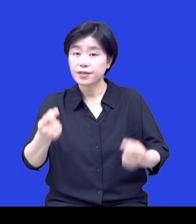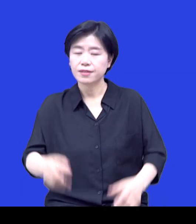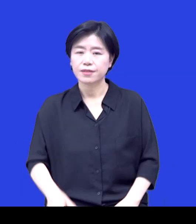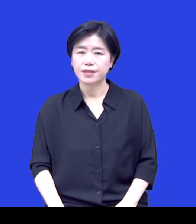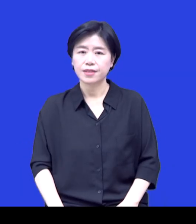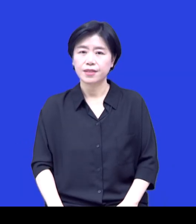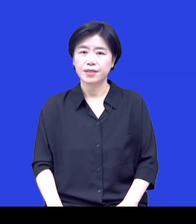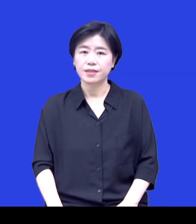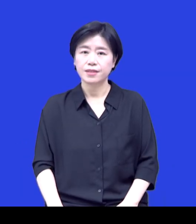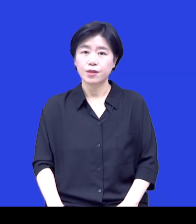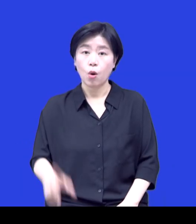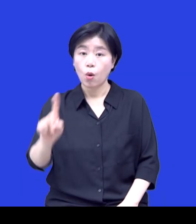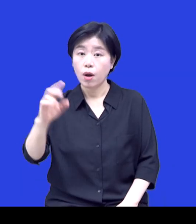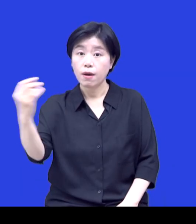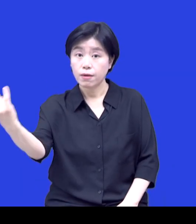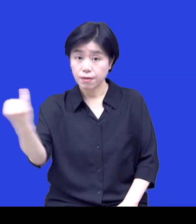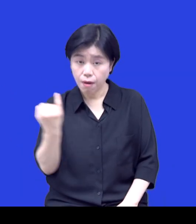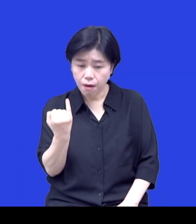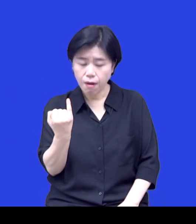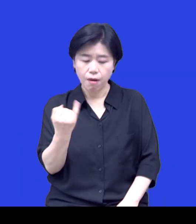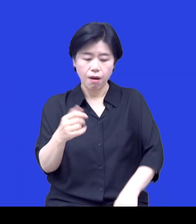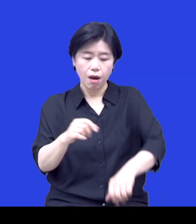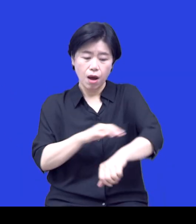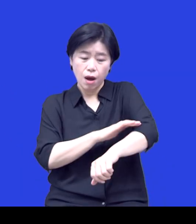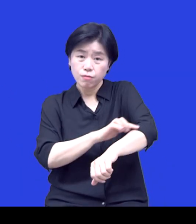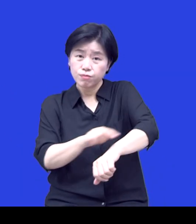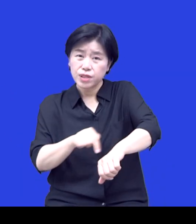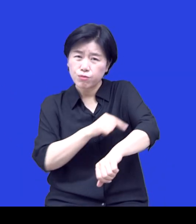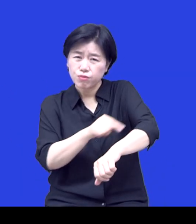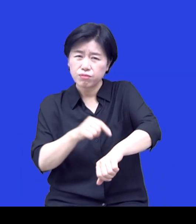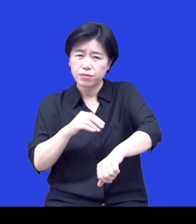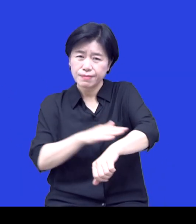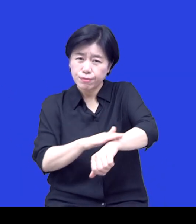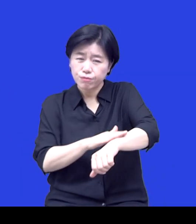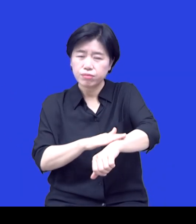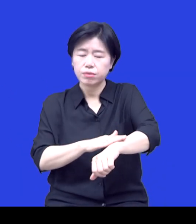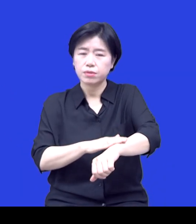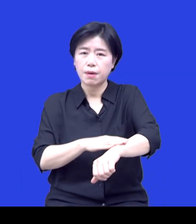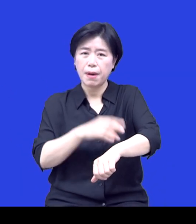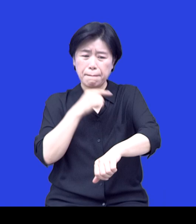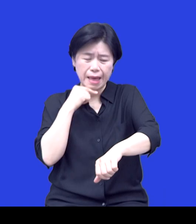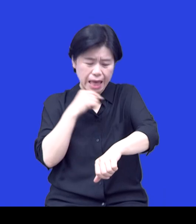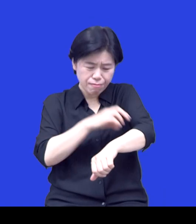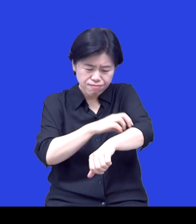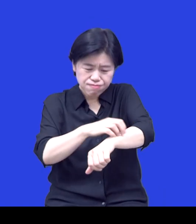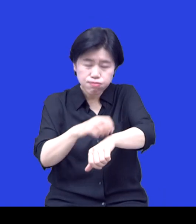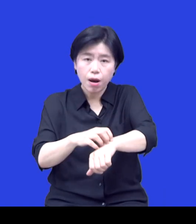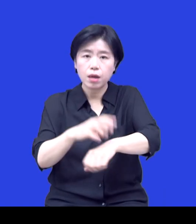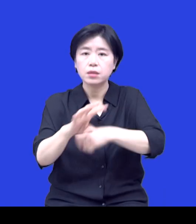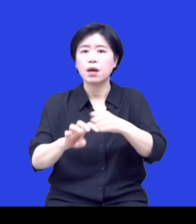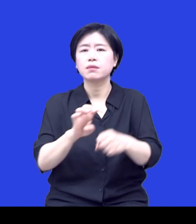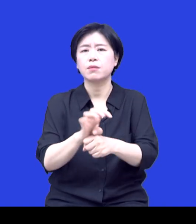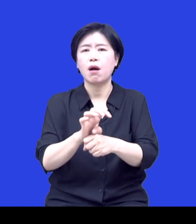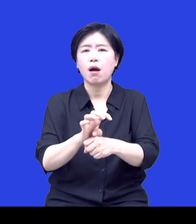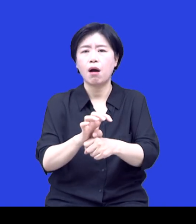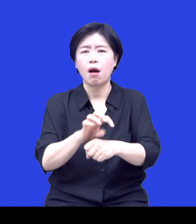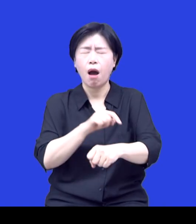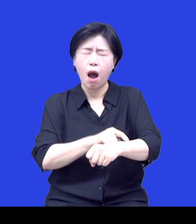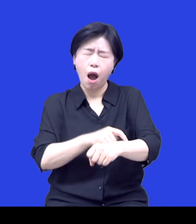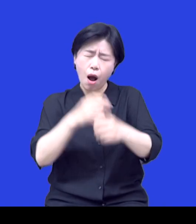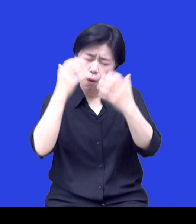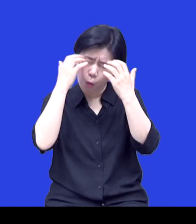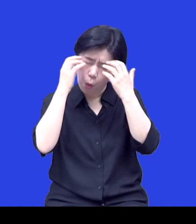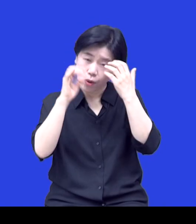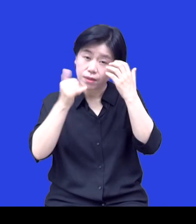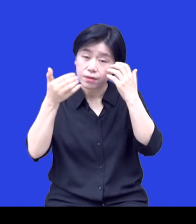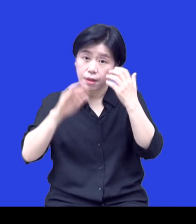다녔던 분이 그때 같이 기도하는데 이분이 그냥 성령의 터치를 느꼈는데 집에 가서 샤워를 하는데 유리알